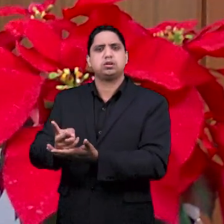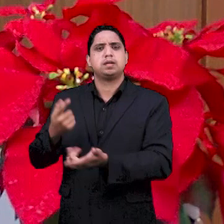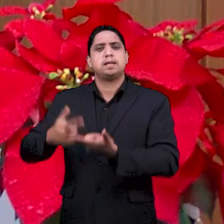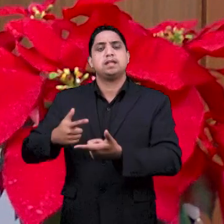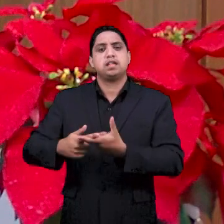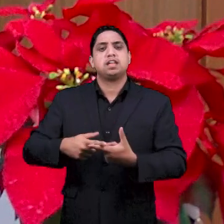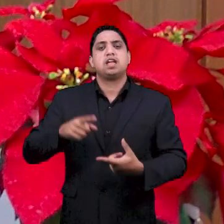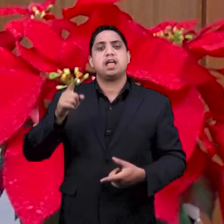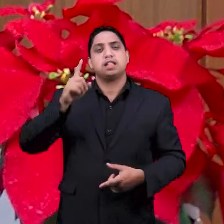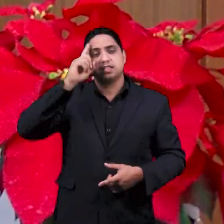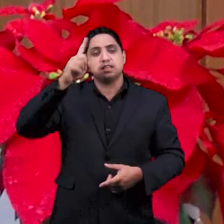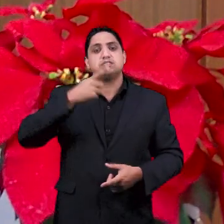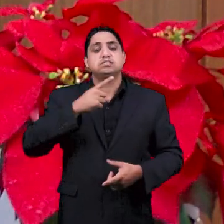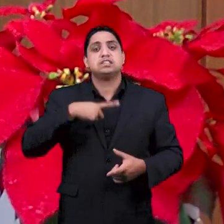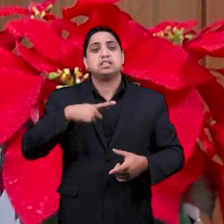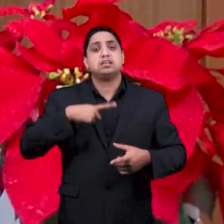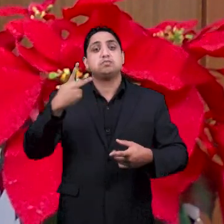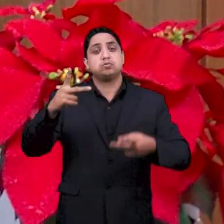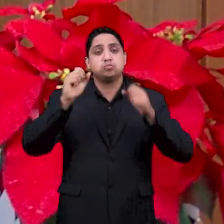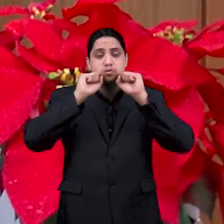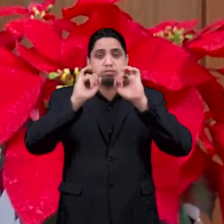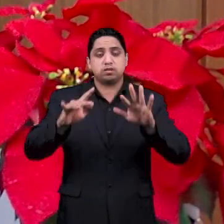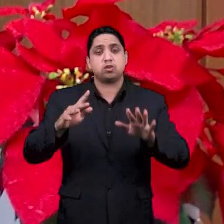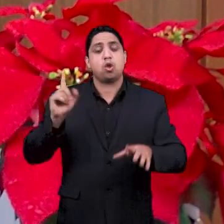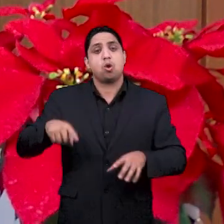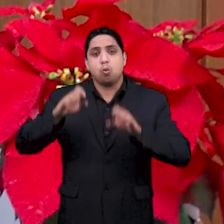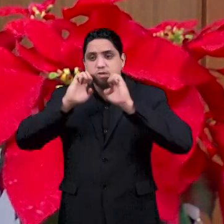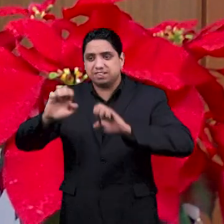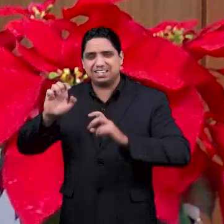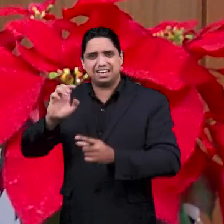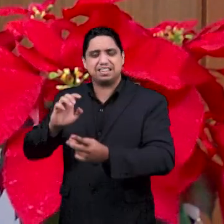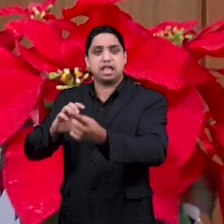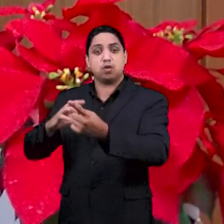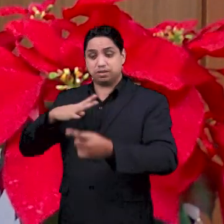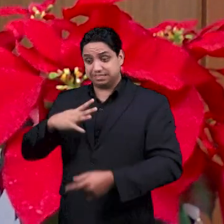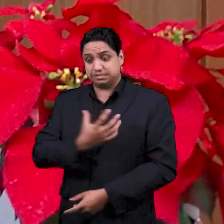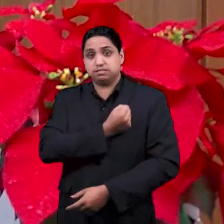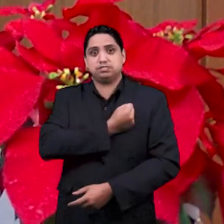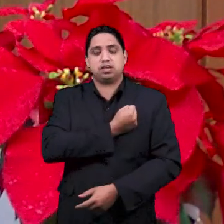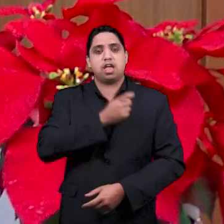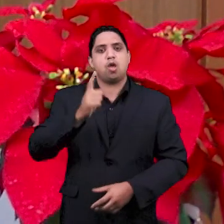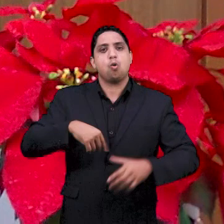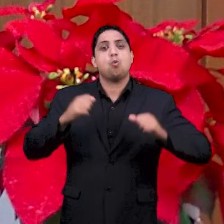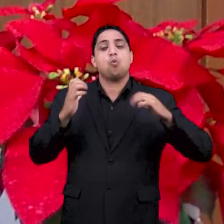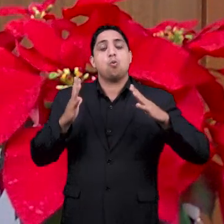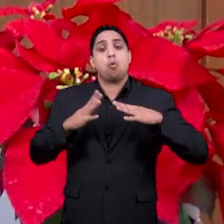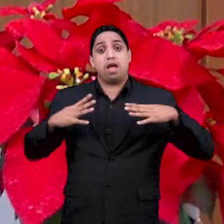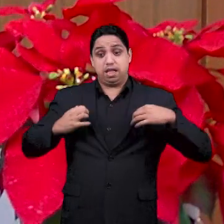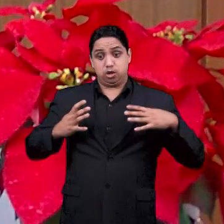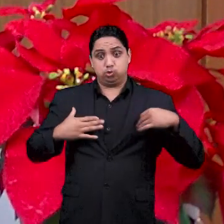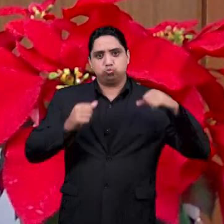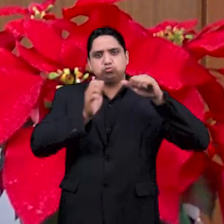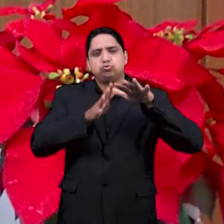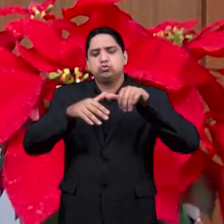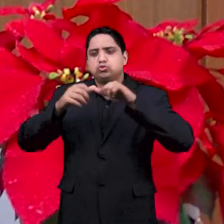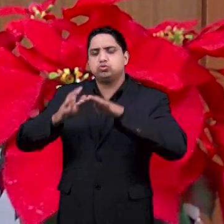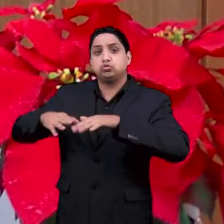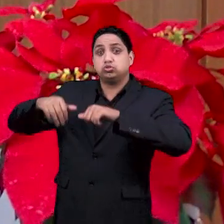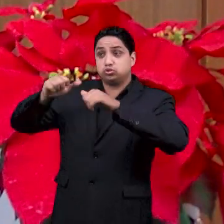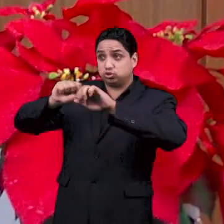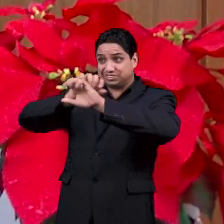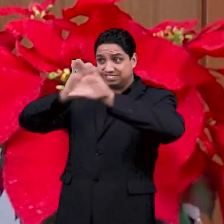за духовную жизнь, потому что Бог вас благословит. Итак, ангел посреди